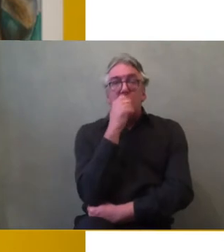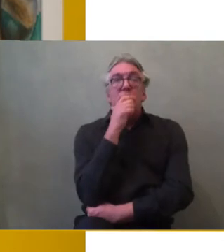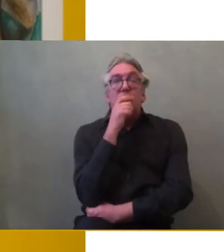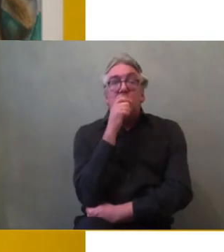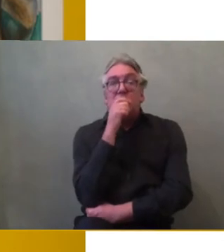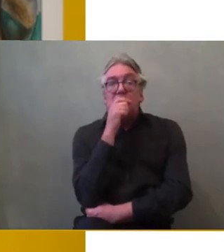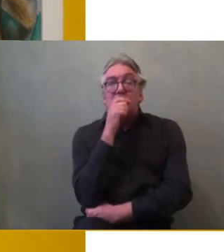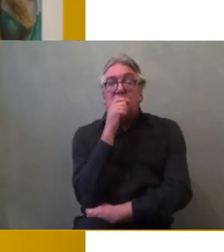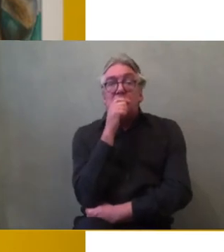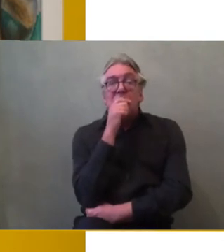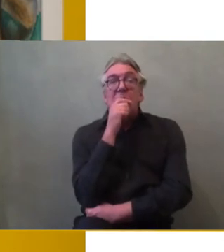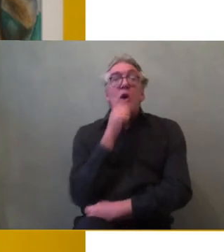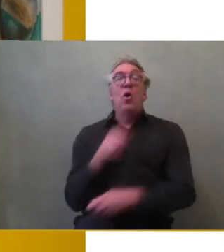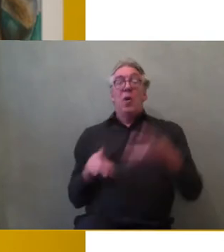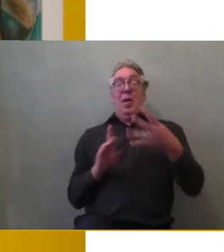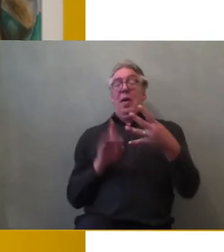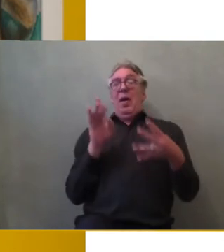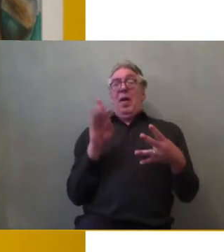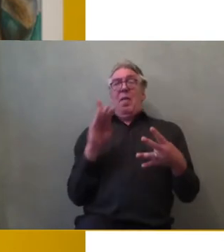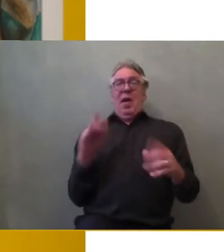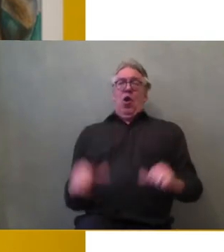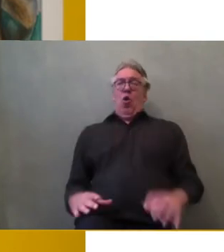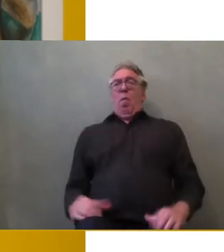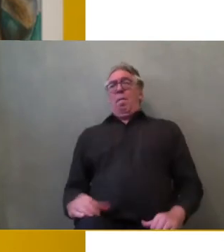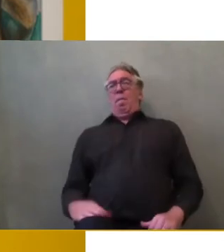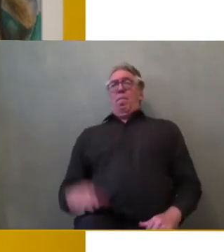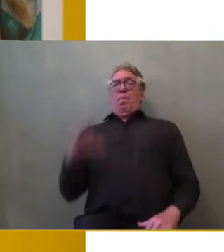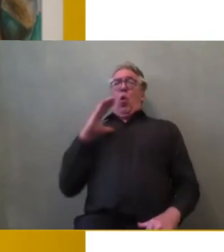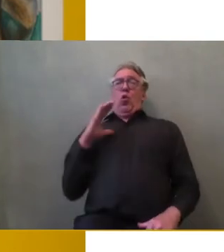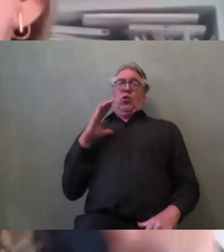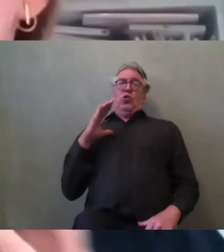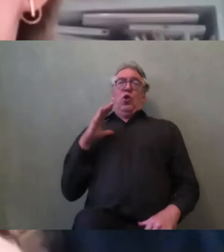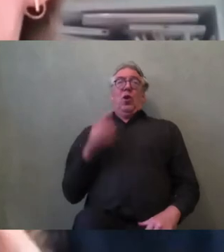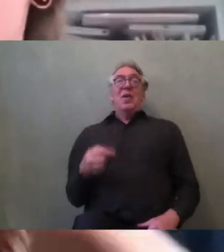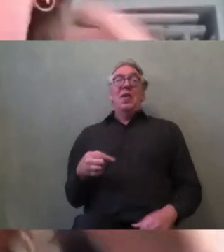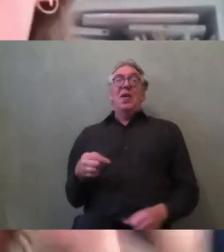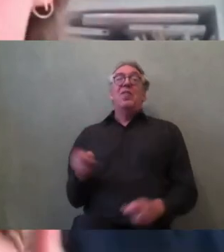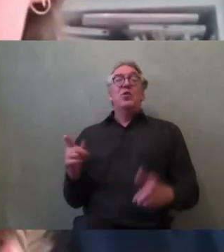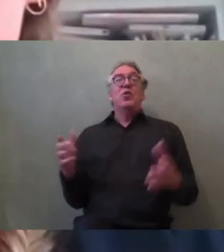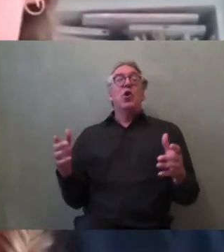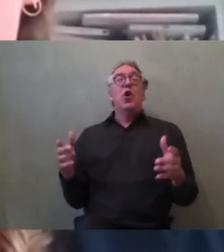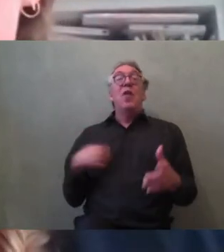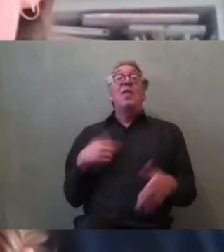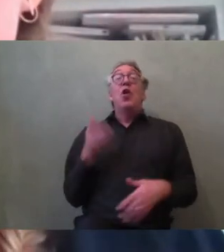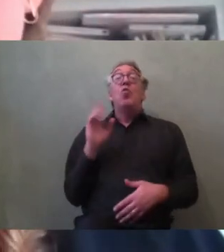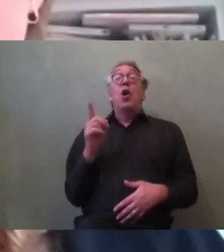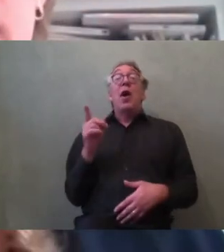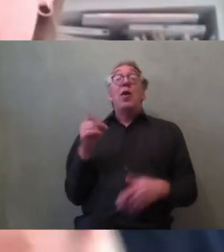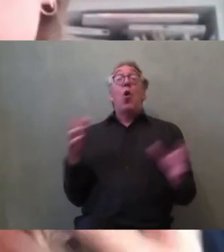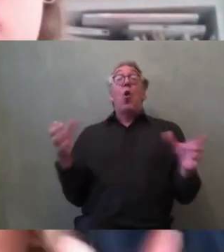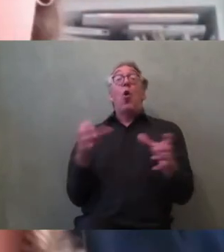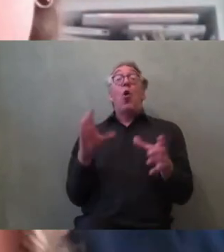De P van Pronkstuk gaat over collectie. Ik vind het belangrijk dat collecties ook onderdeel worden van het